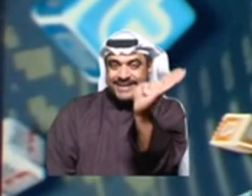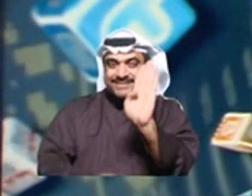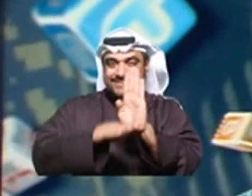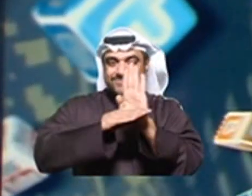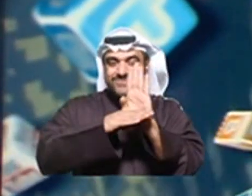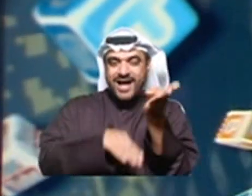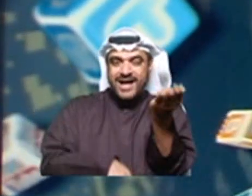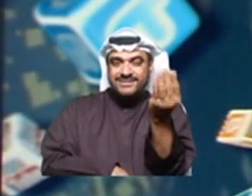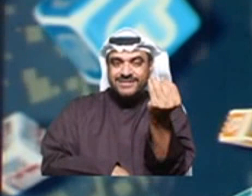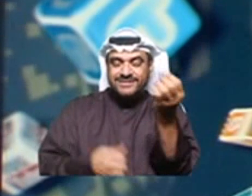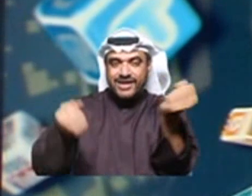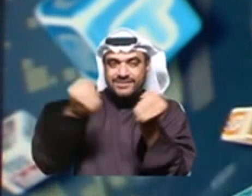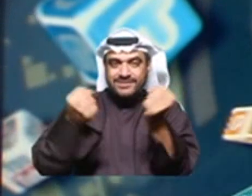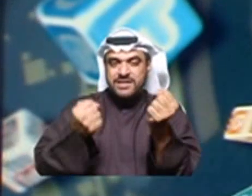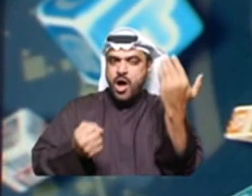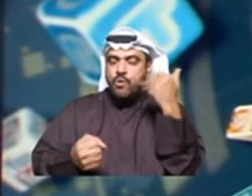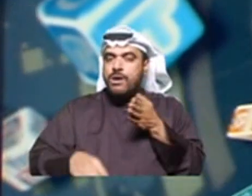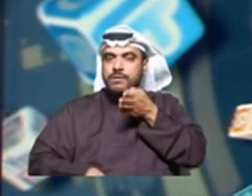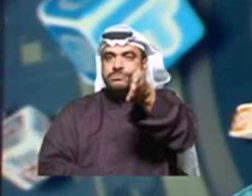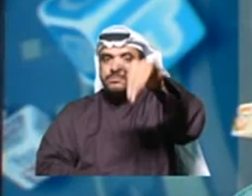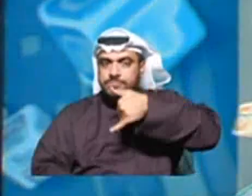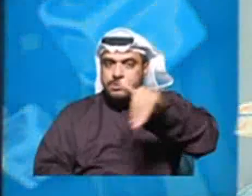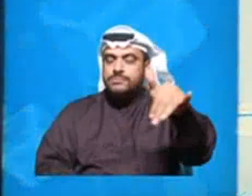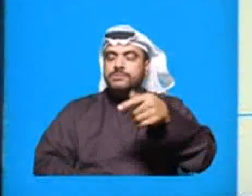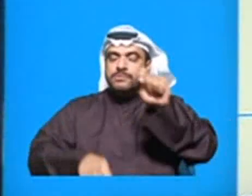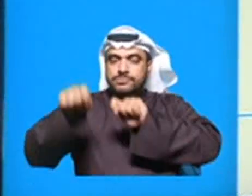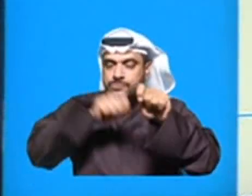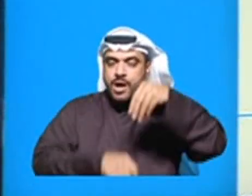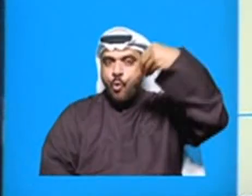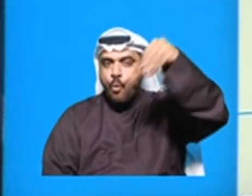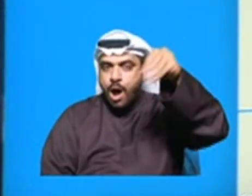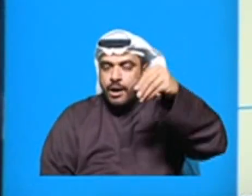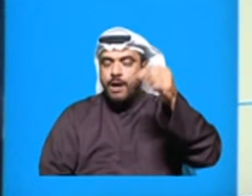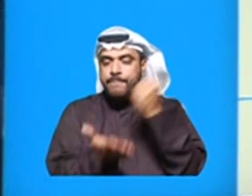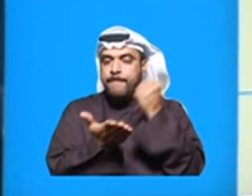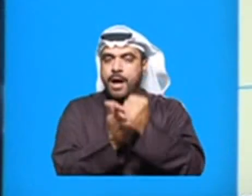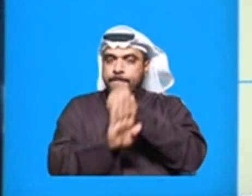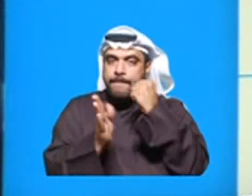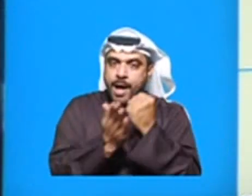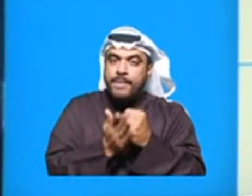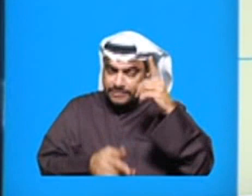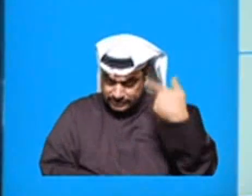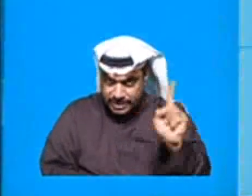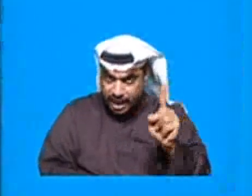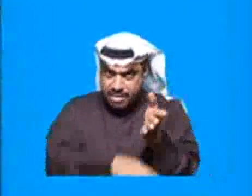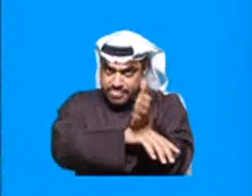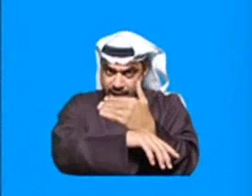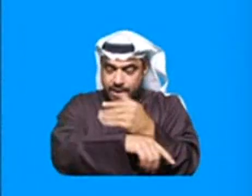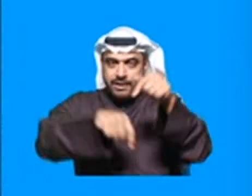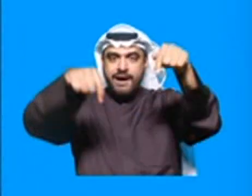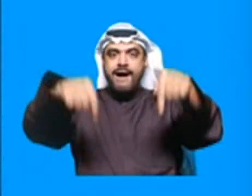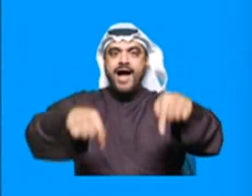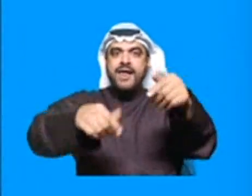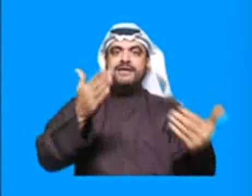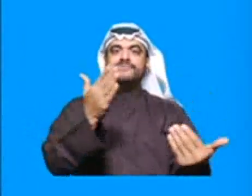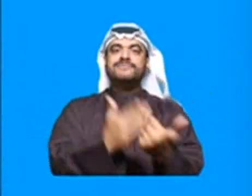لمساعدة أصحاب المشاريع في إطلاق وتوسيع أعمالهم بدون الحاجة إلى عمليات وإجراءات مطولة. وزارة التجارة والصناعة وعلى